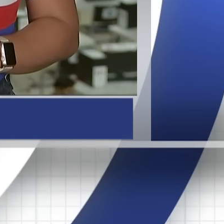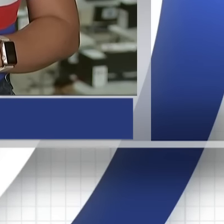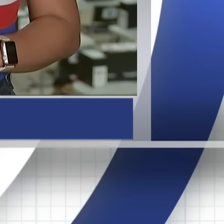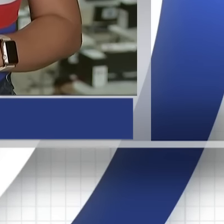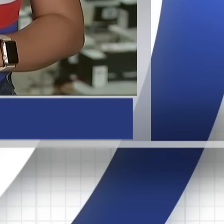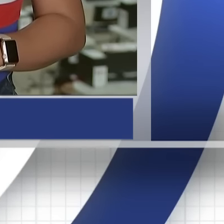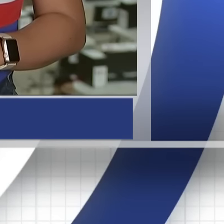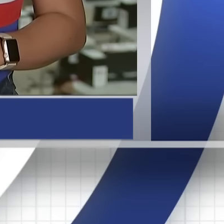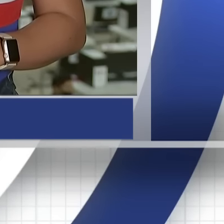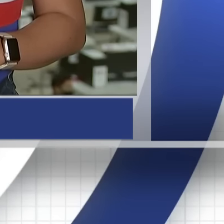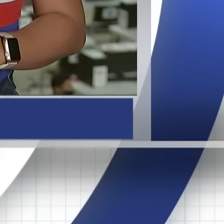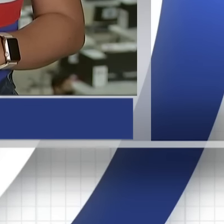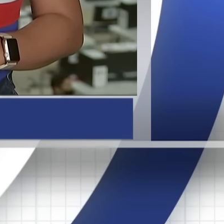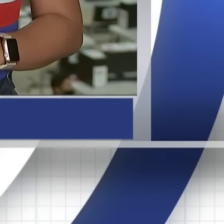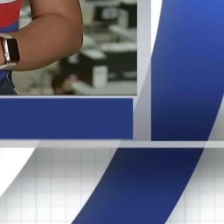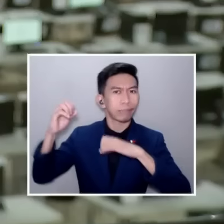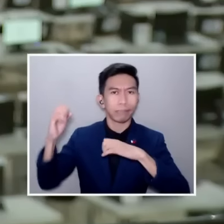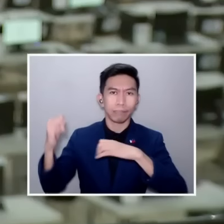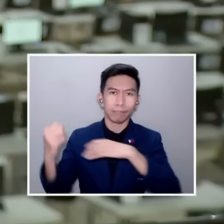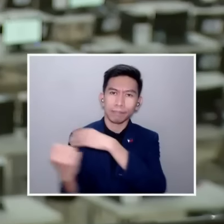yung mga numero?